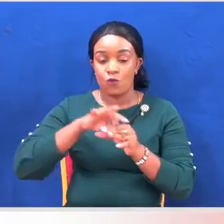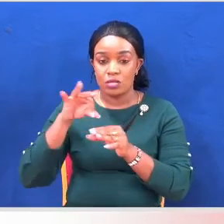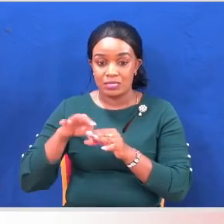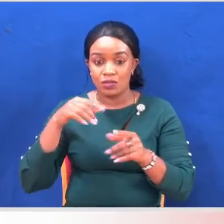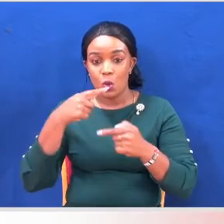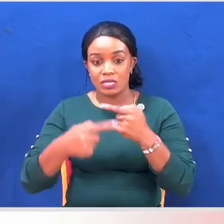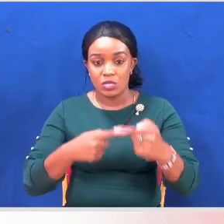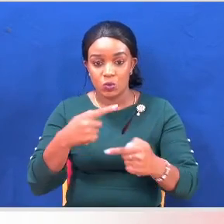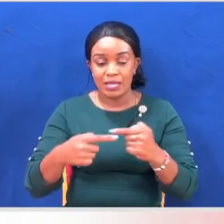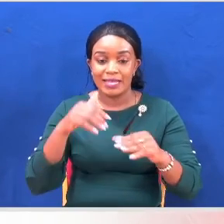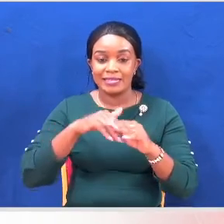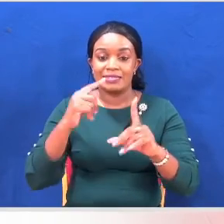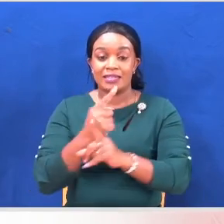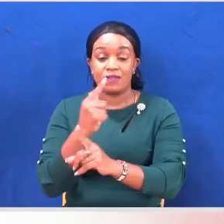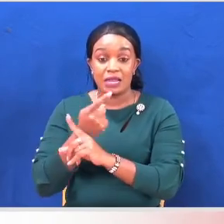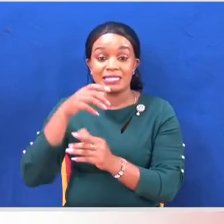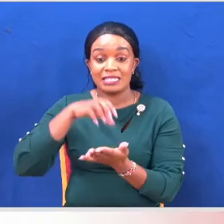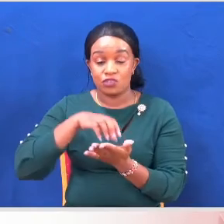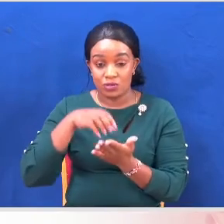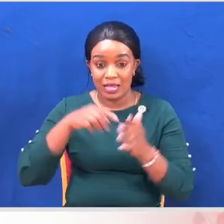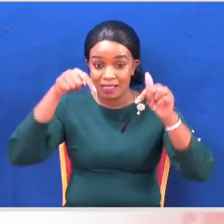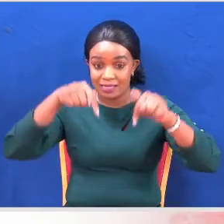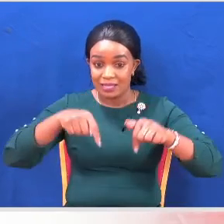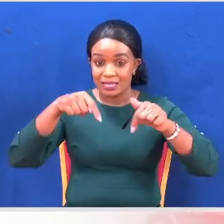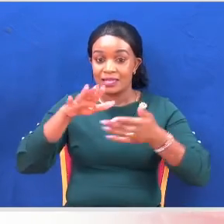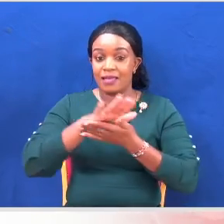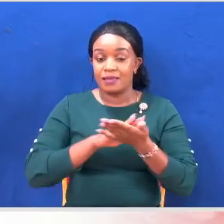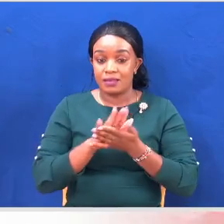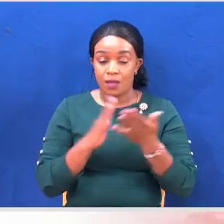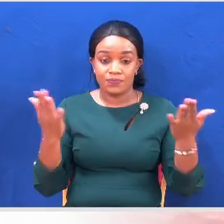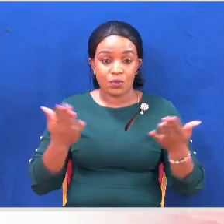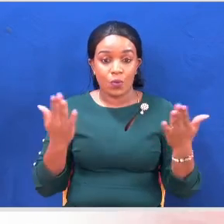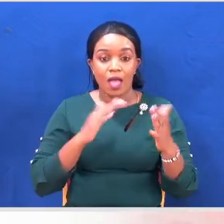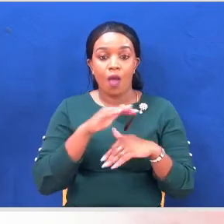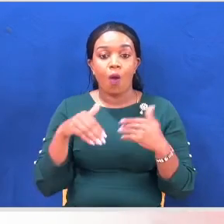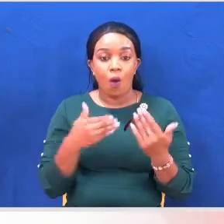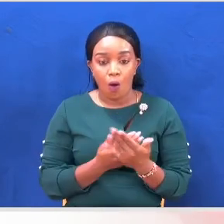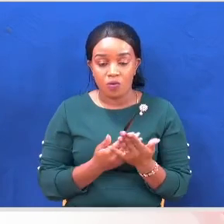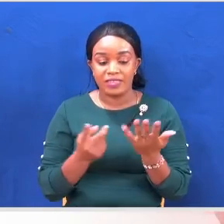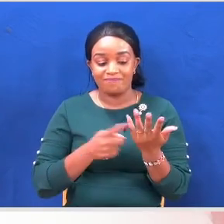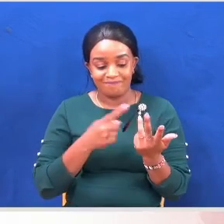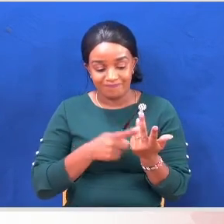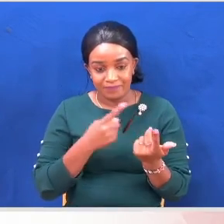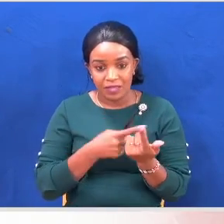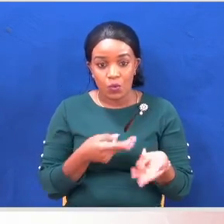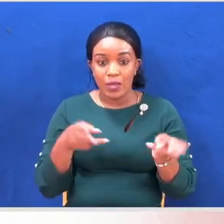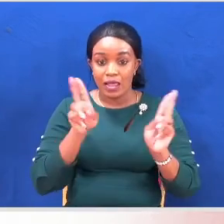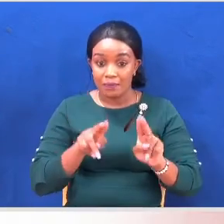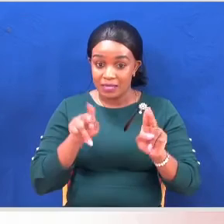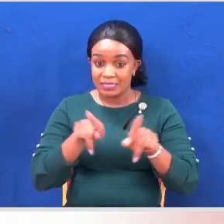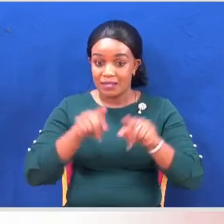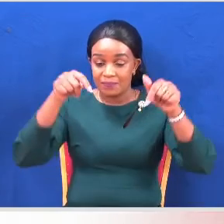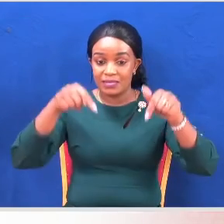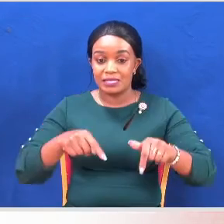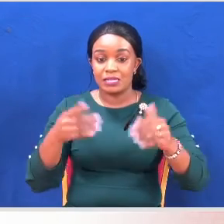vituo mbalimbali iendelee, na hapa ndipo kura zote ama hesabu yote kamili zitakapokuwa ikifanyika, na hapa ndipo